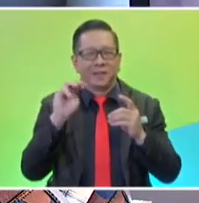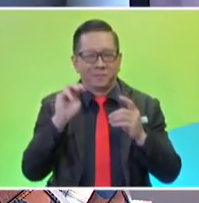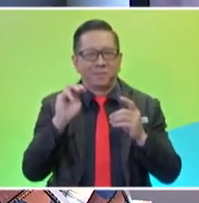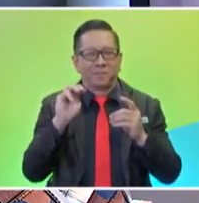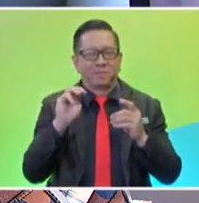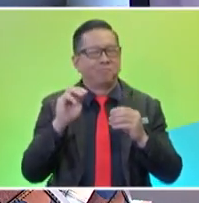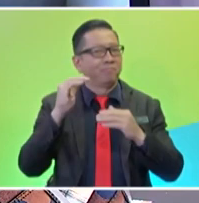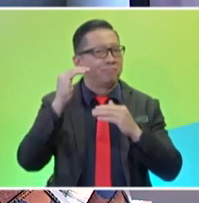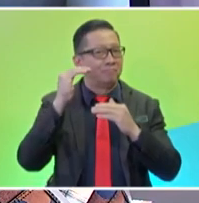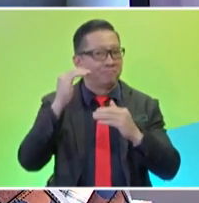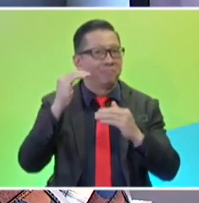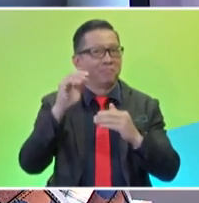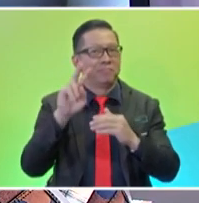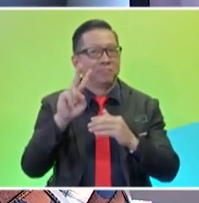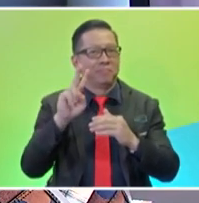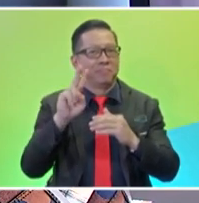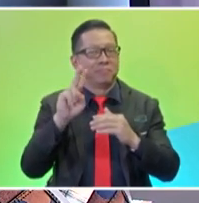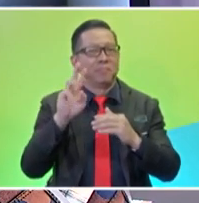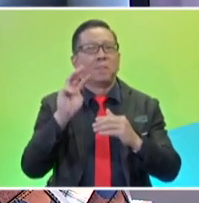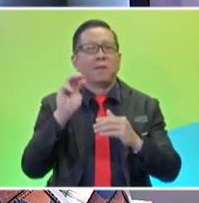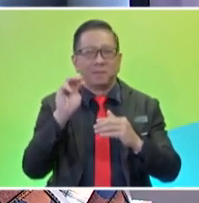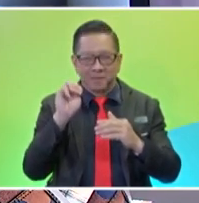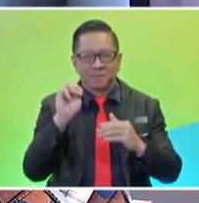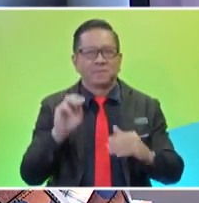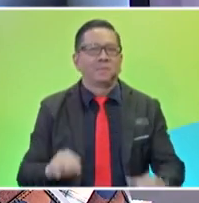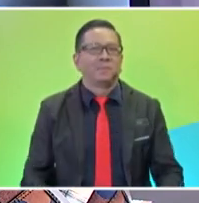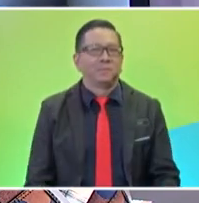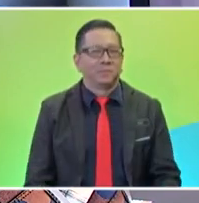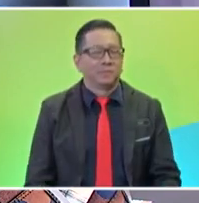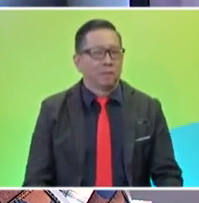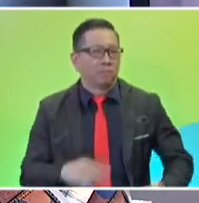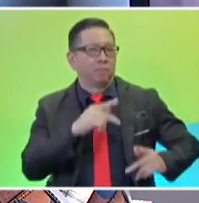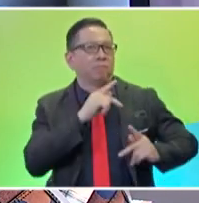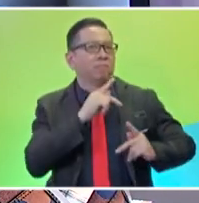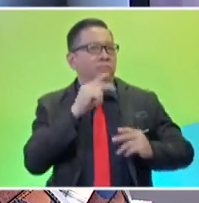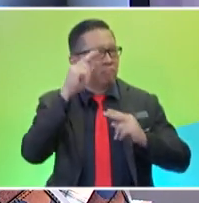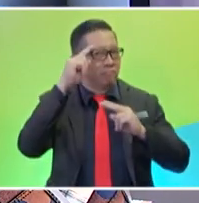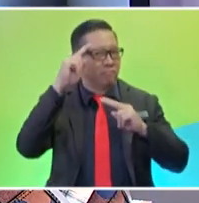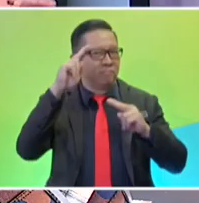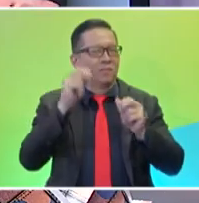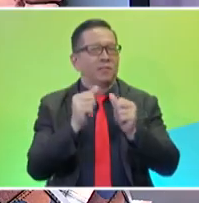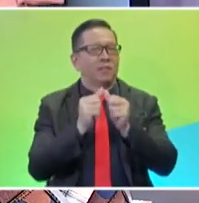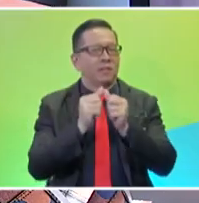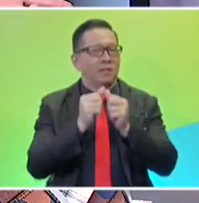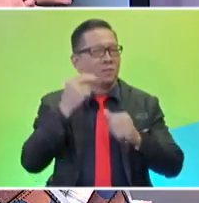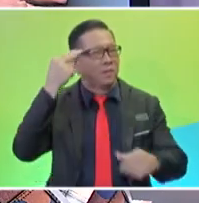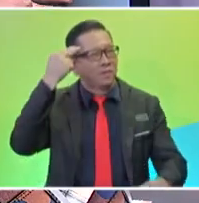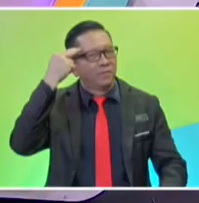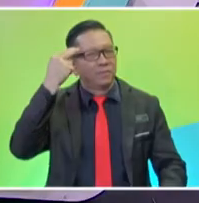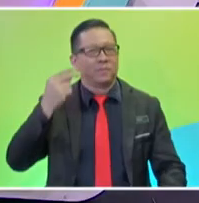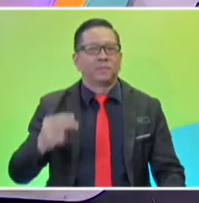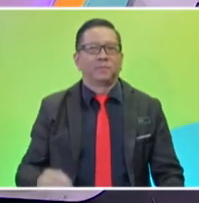sedang mempelajari mengenai topik bahasa Melayu yaitu pahlawan terbilang bersama dengan baik